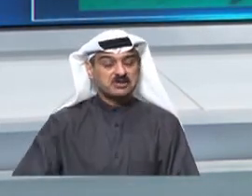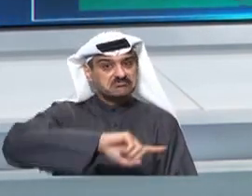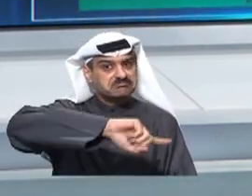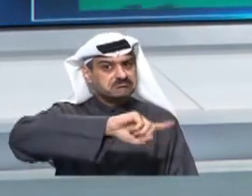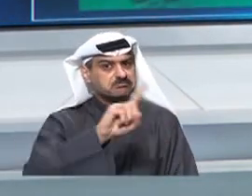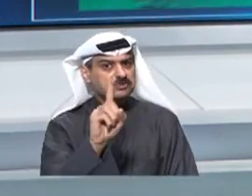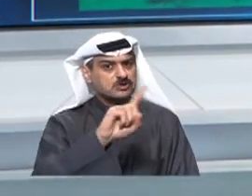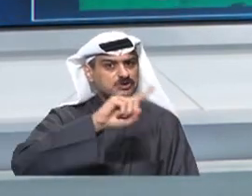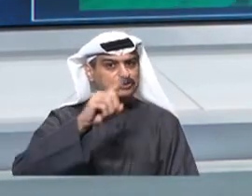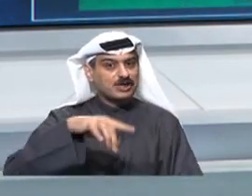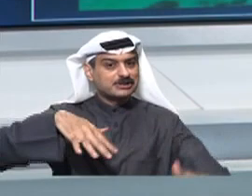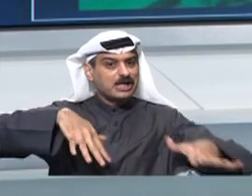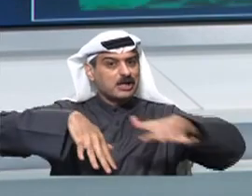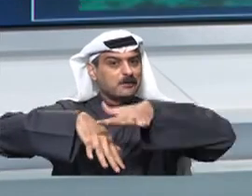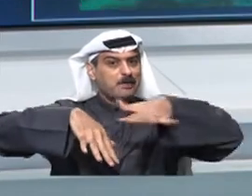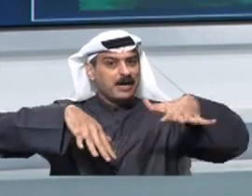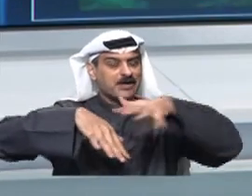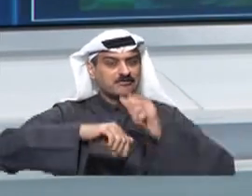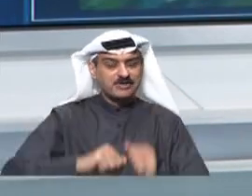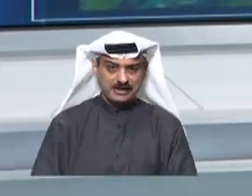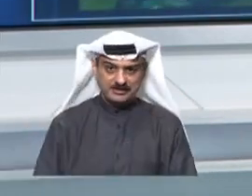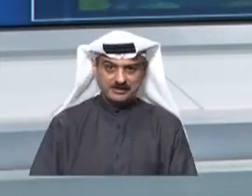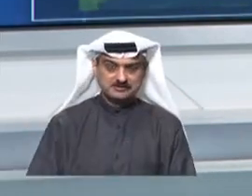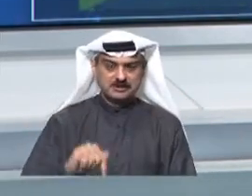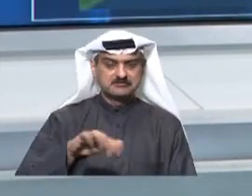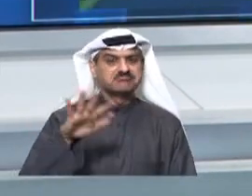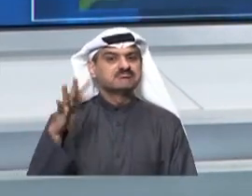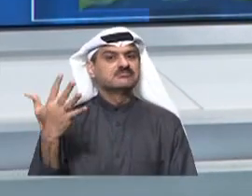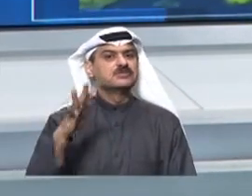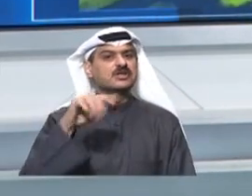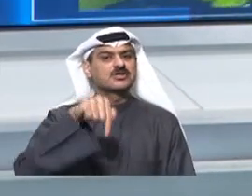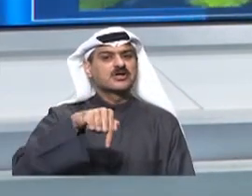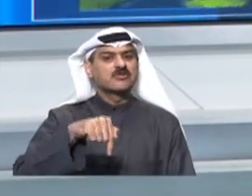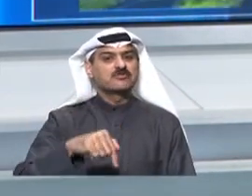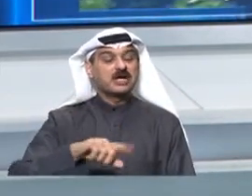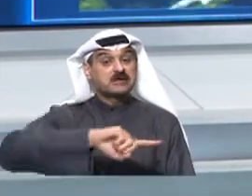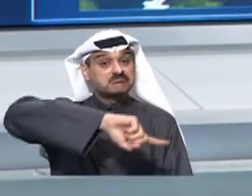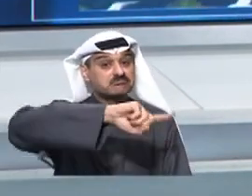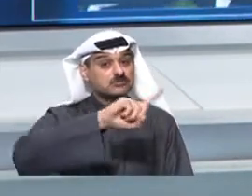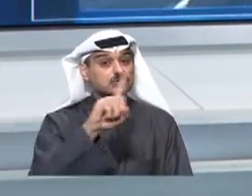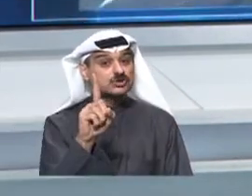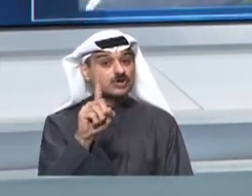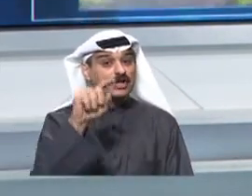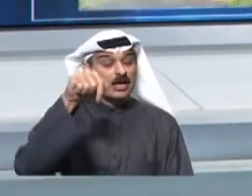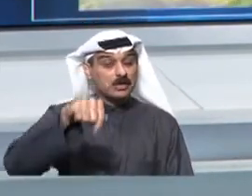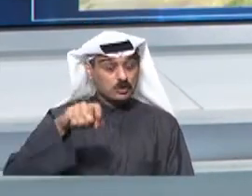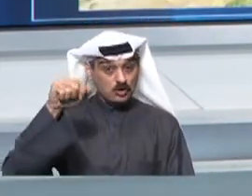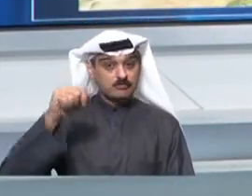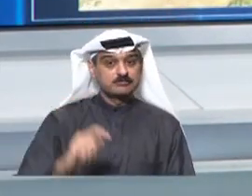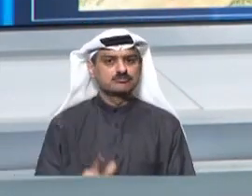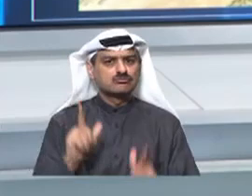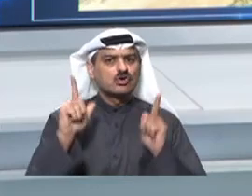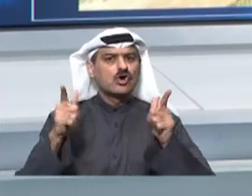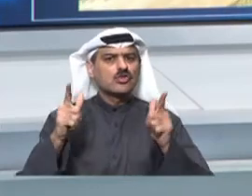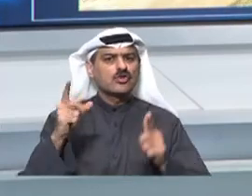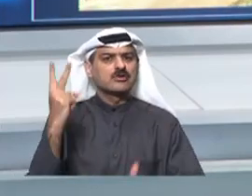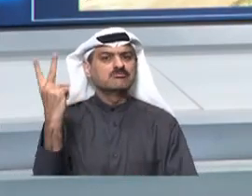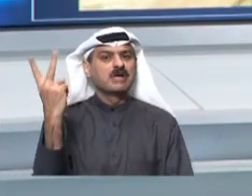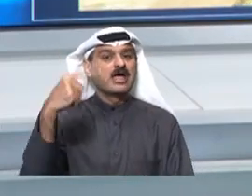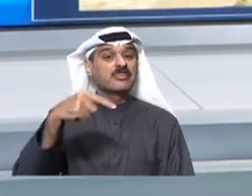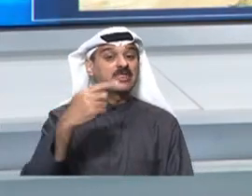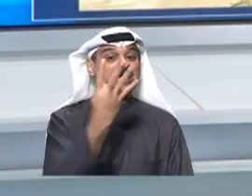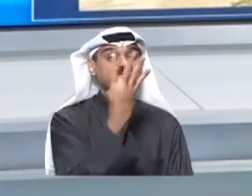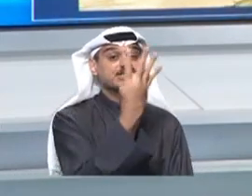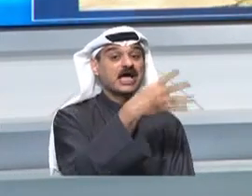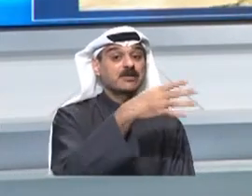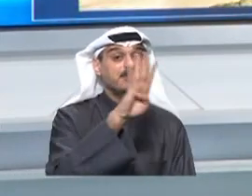فترات على المناطق الساحلية وداخل البحر. متوقع أن تصل سرعة الرياح خلال نهار هذا اليوم ما بين 12 إلى 40